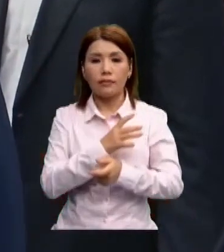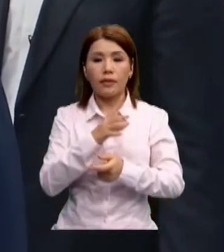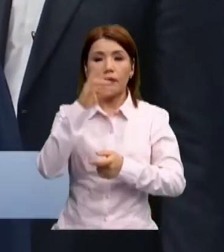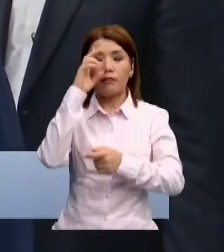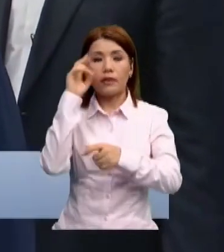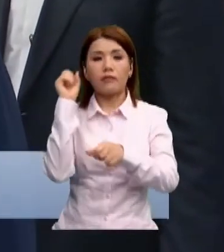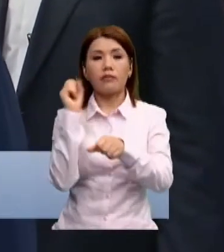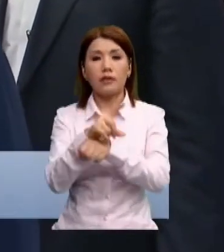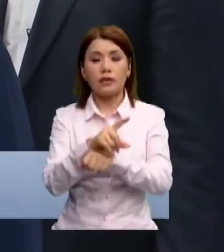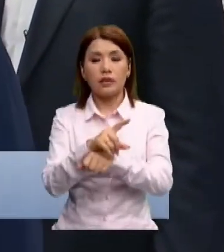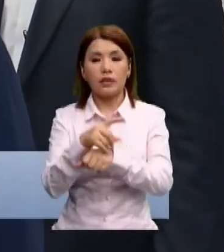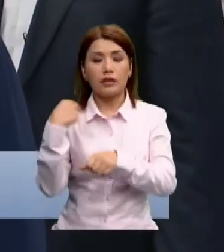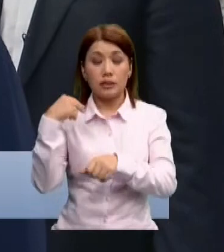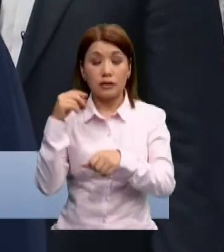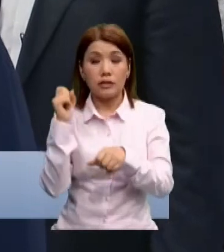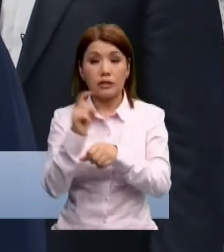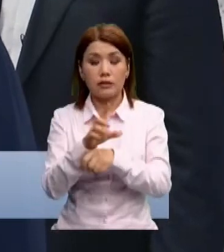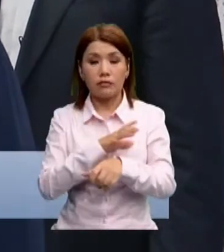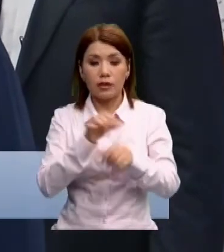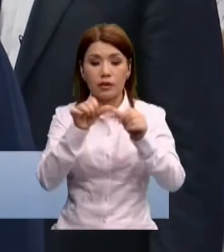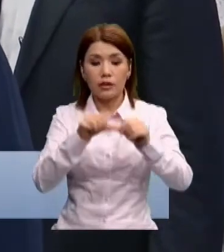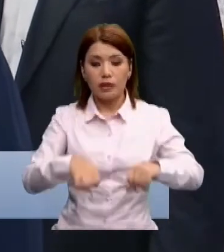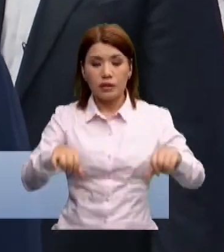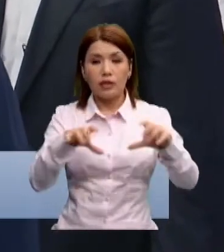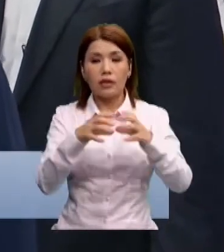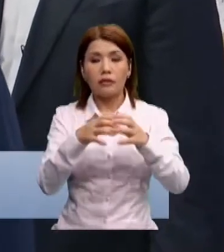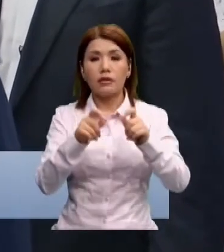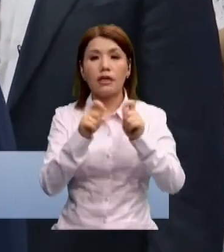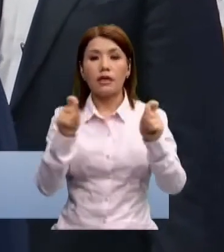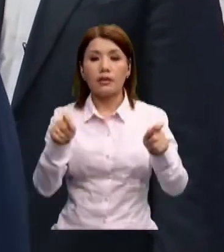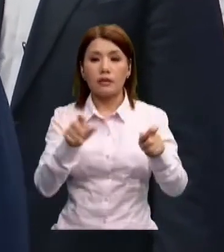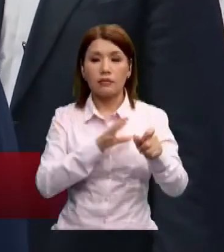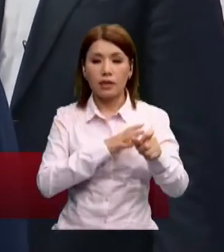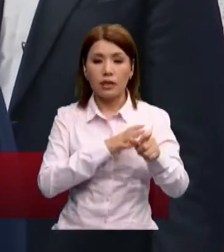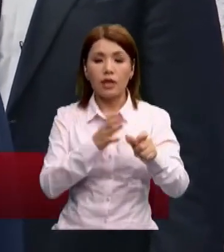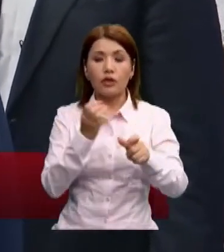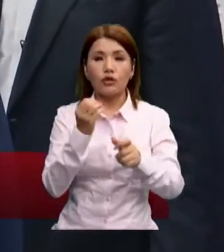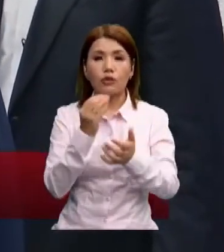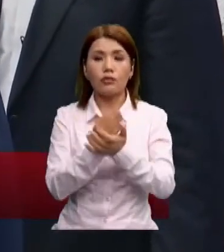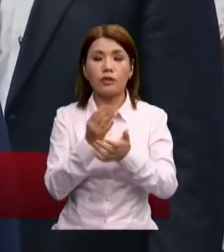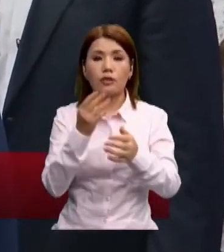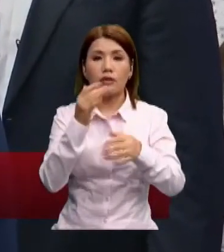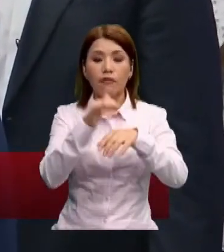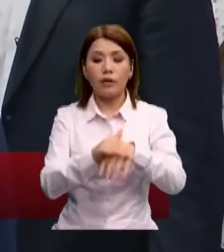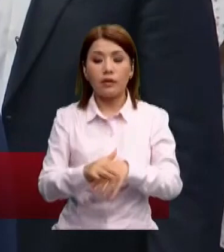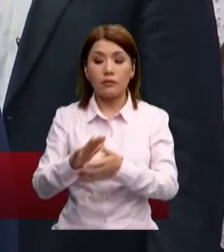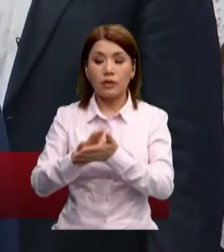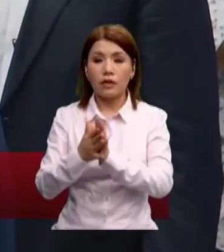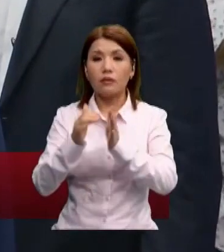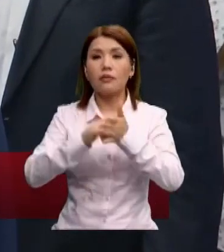басшысының тапсырмасымен тиісті мемлекеттік комиссиясы құрылды. Және осы апатты жағдайдың